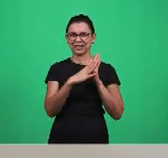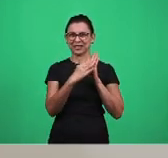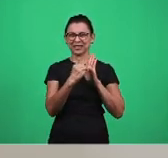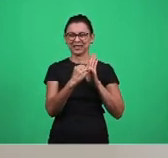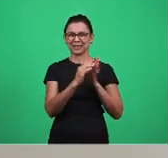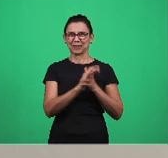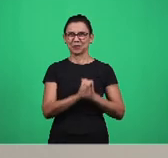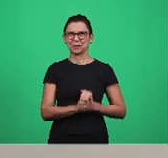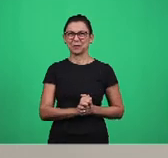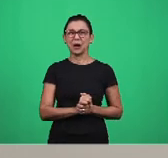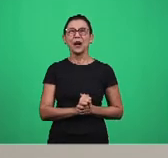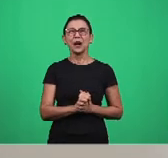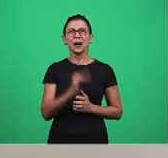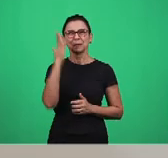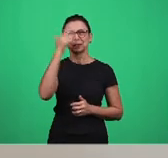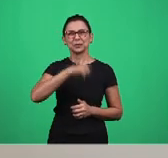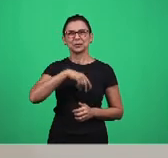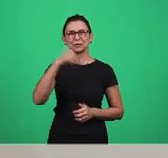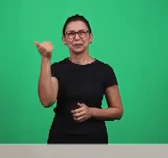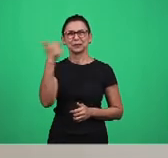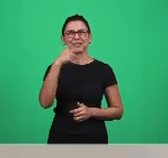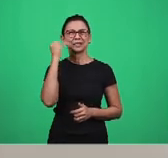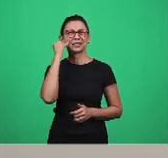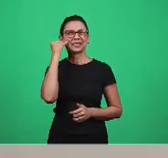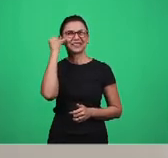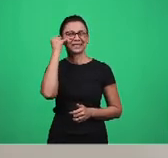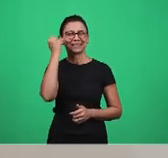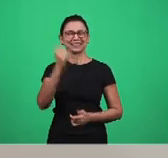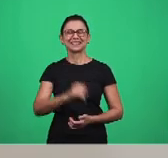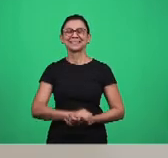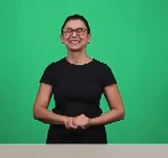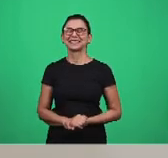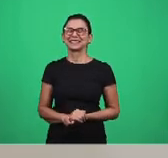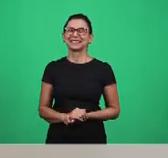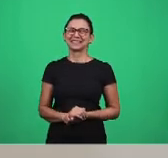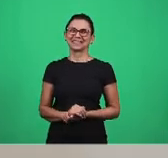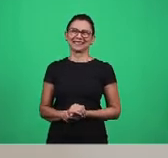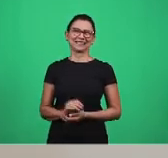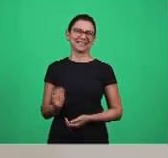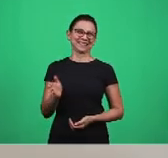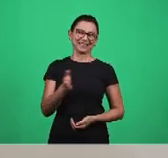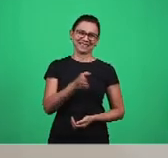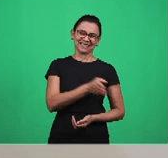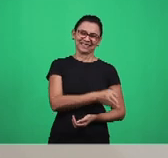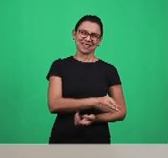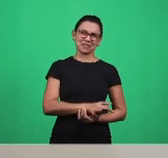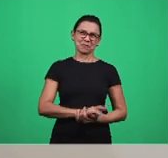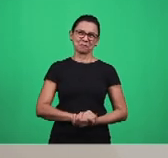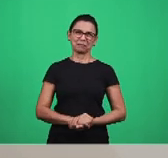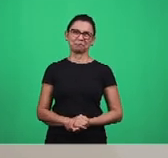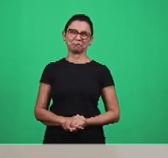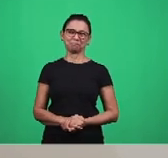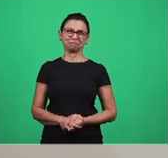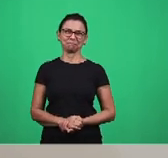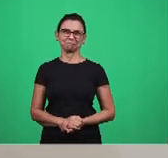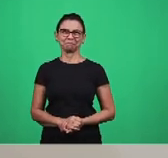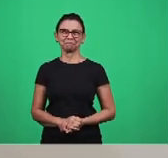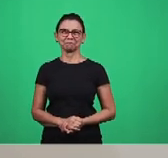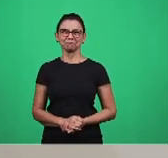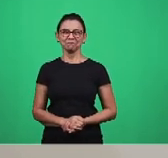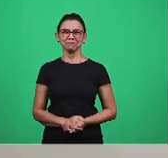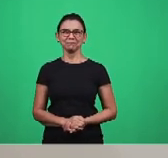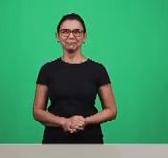bien. Maintenant, passons ici une question qui nous a été adressée du groupe